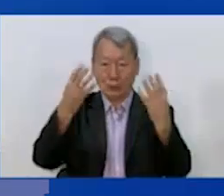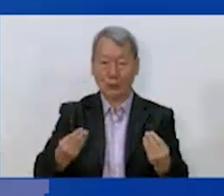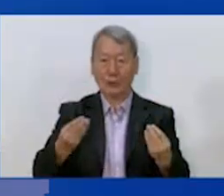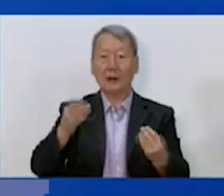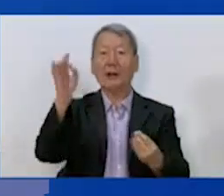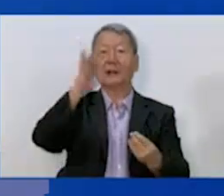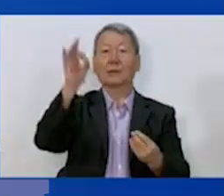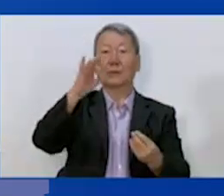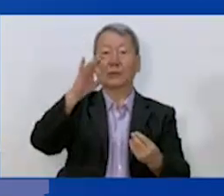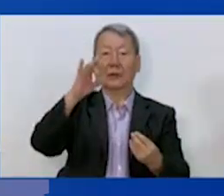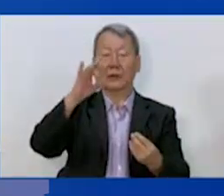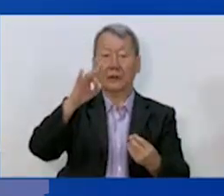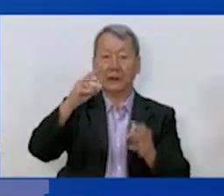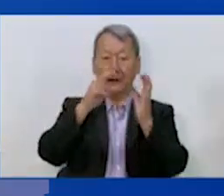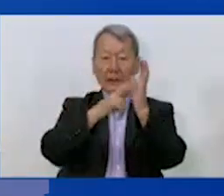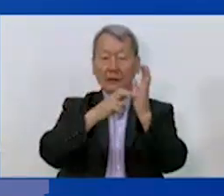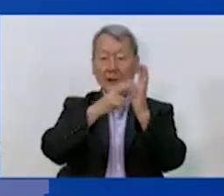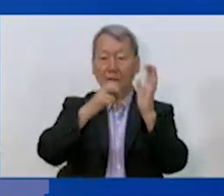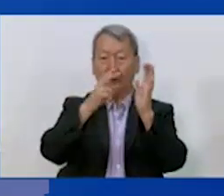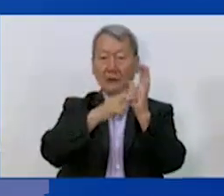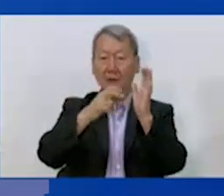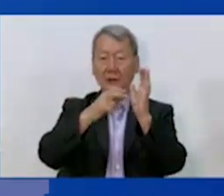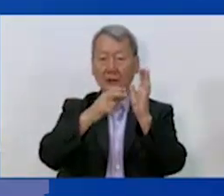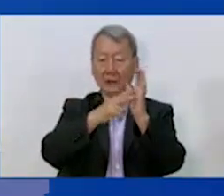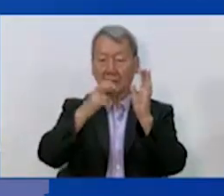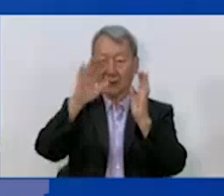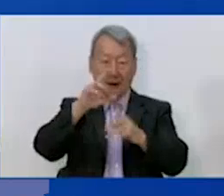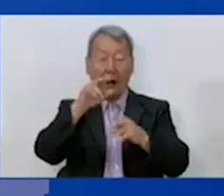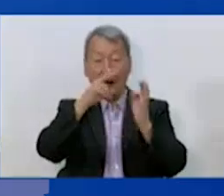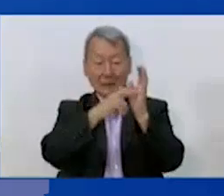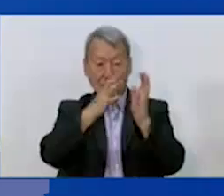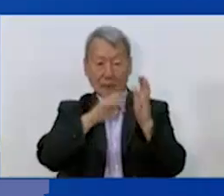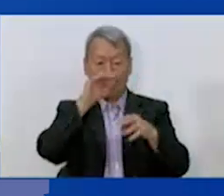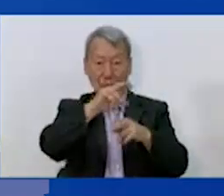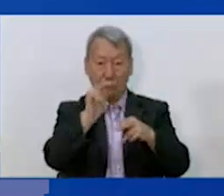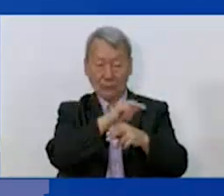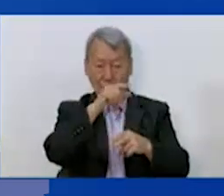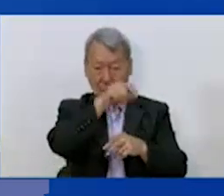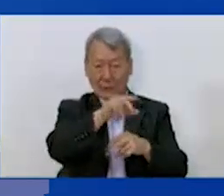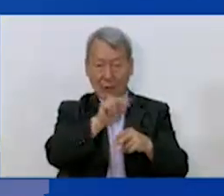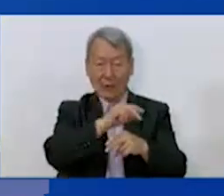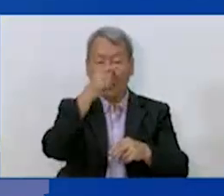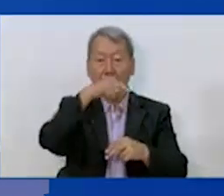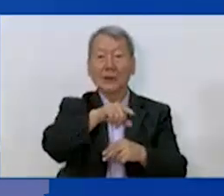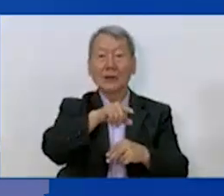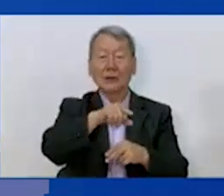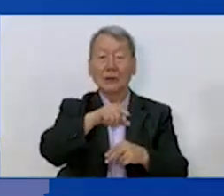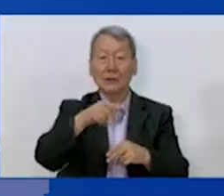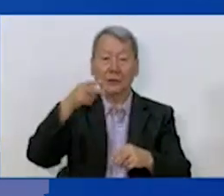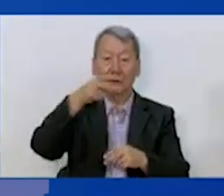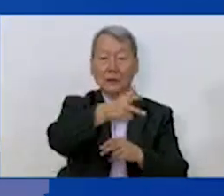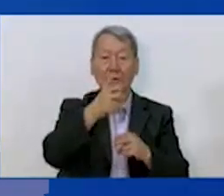Бүгүнкү күндө республика боюнча 7382 бейтап стационардык дарыланууда. Алардын